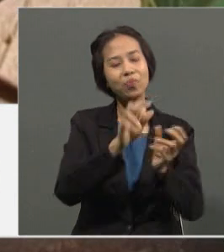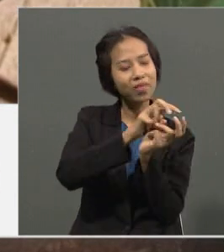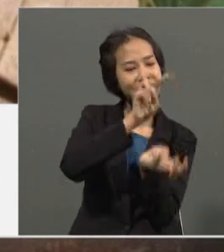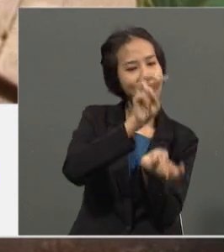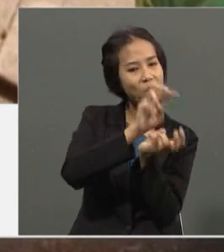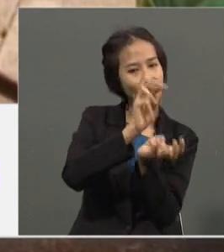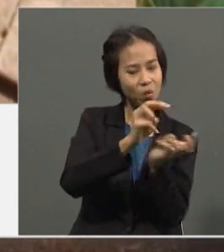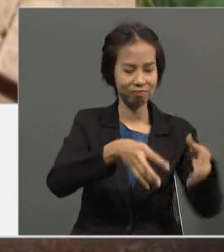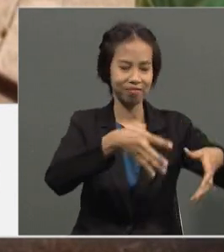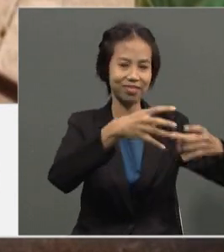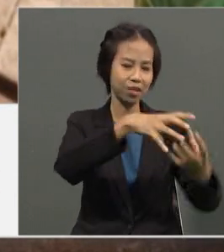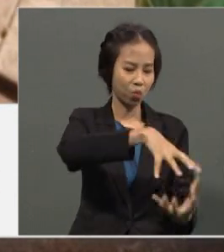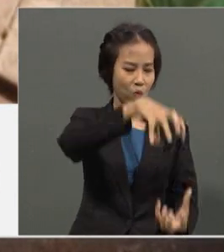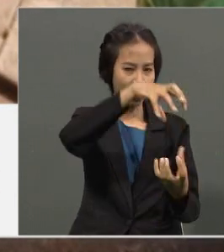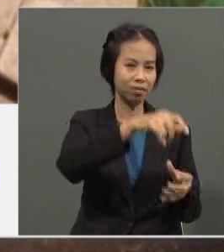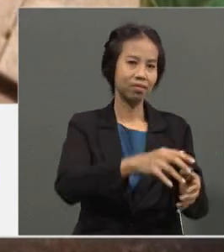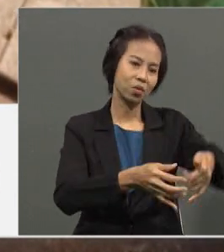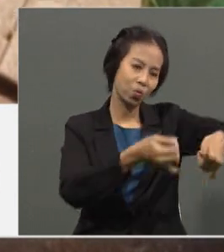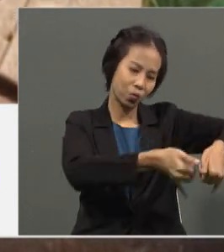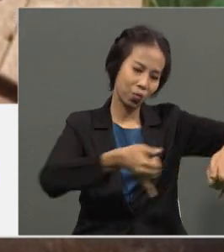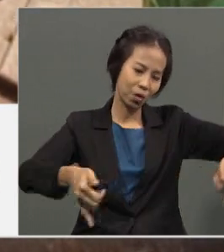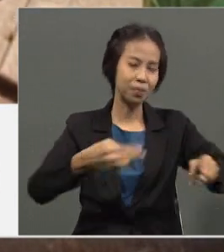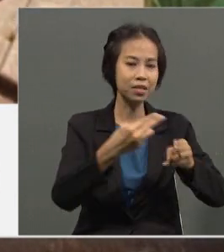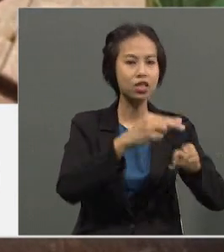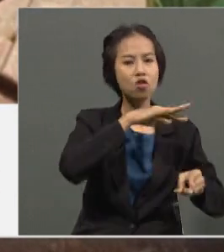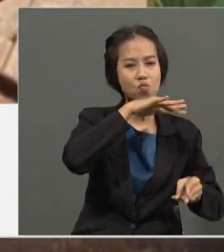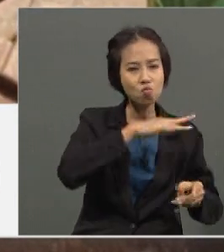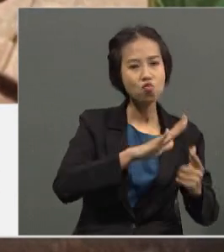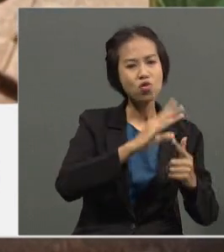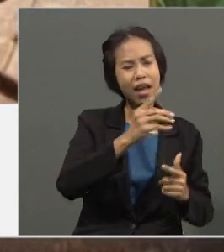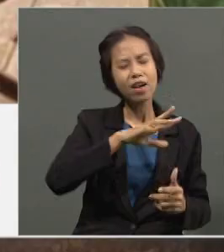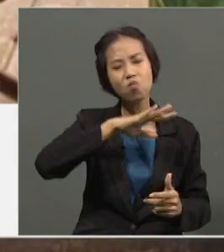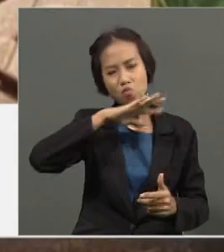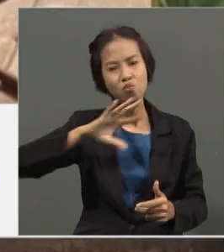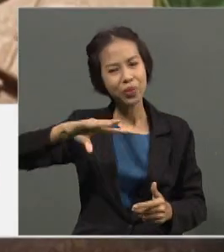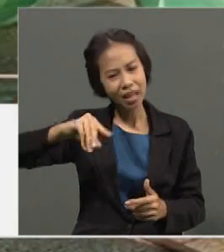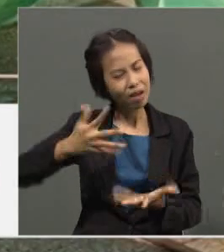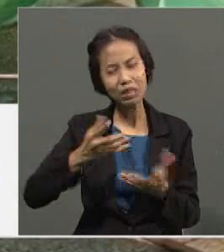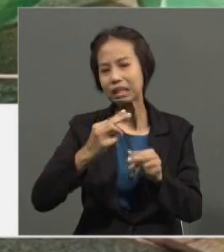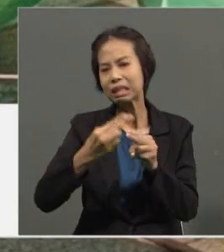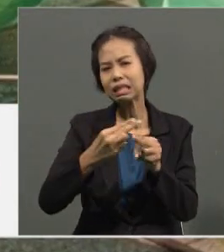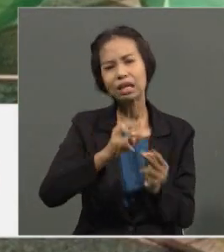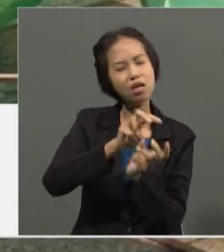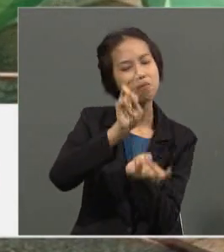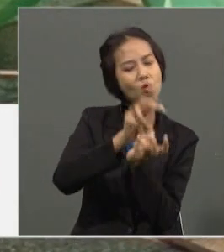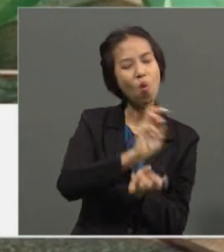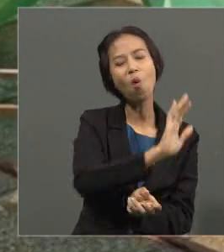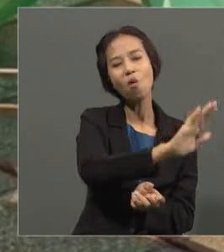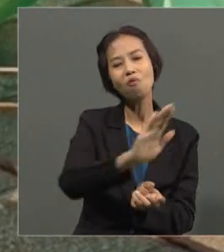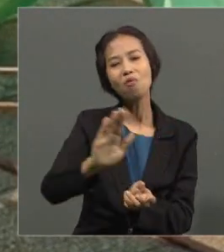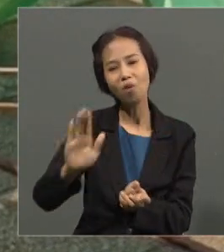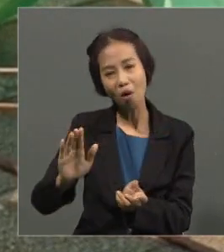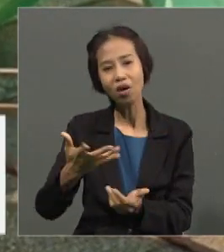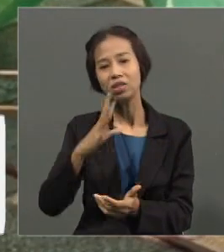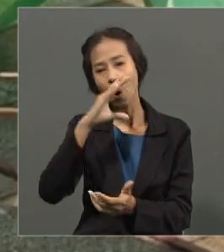สัตว์ต่างๆเลยนะคะไม่ว่าจะเป็นหมูด้วงหมูมะนาวน้องคากิจากขอนแก่นน้องหอม